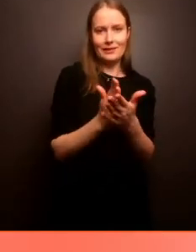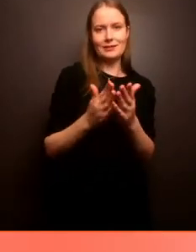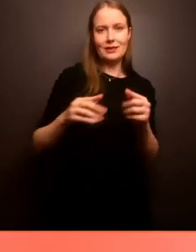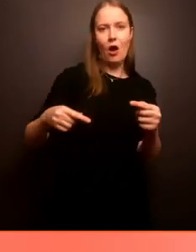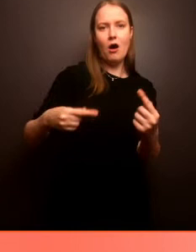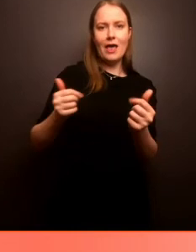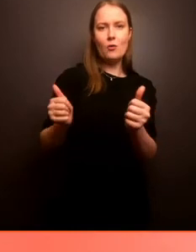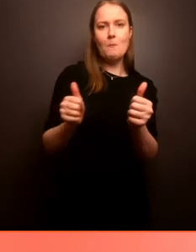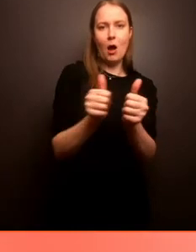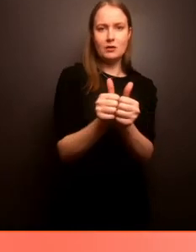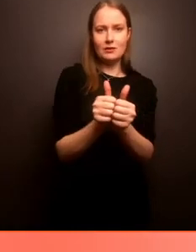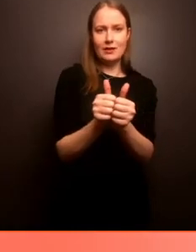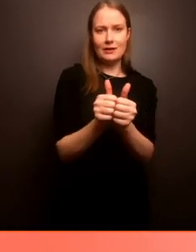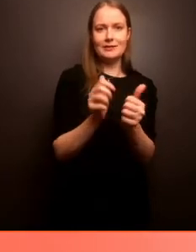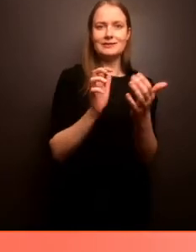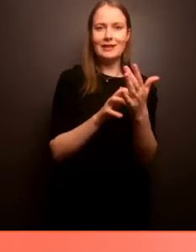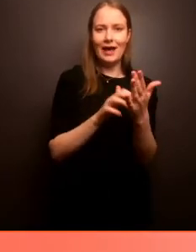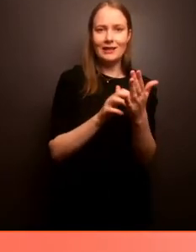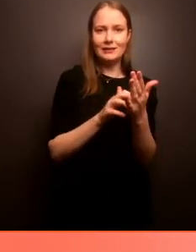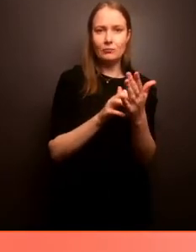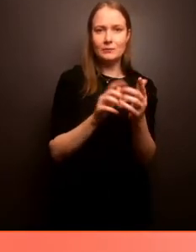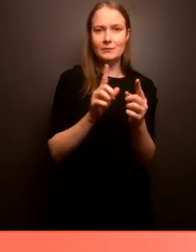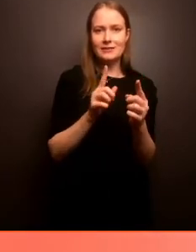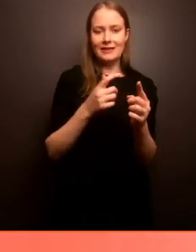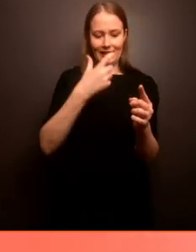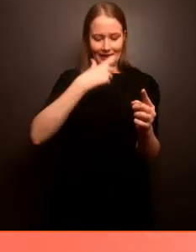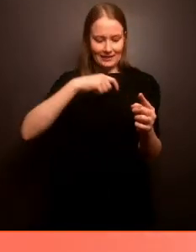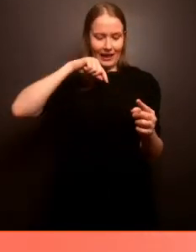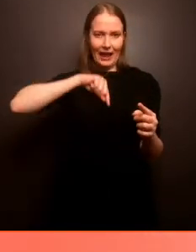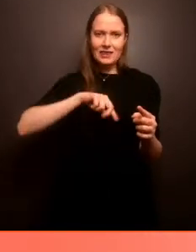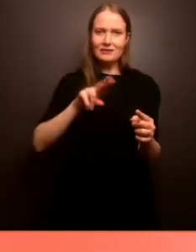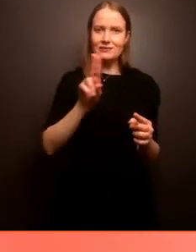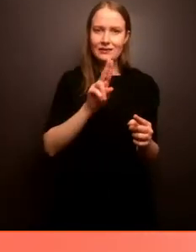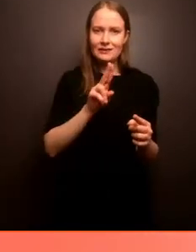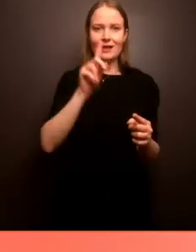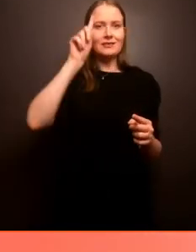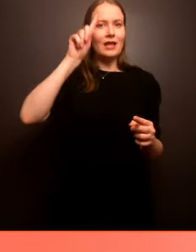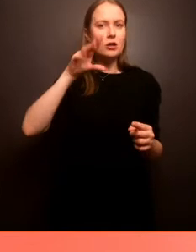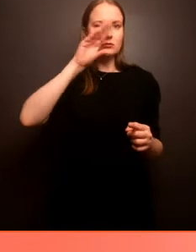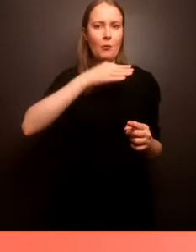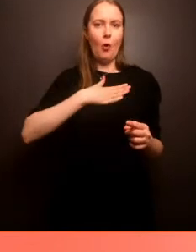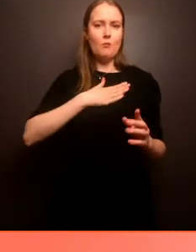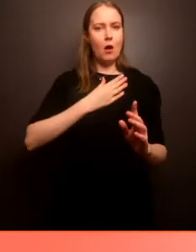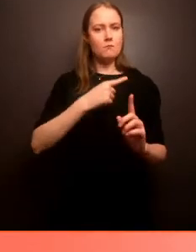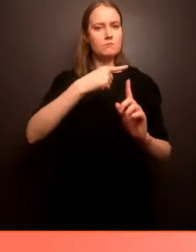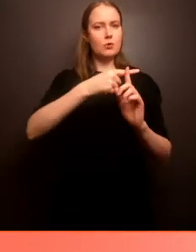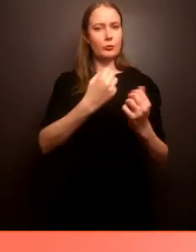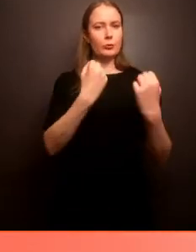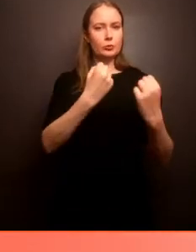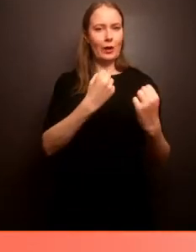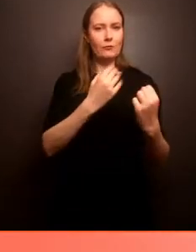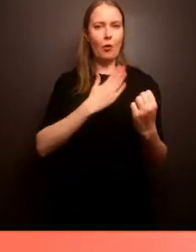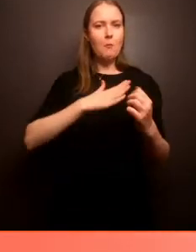Arengupartneriks selles võtmes, et tõepoolest saada teadlikumaks ise endast. Mis on minu tugevused, mis on minu